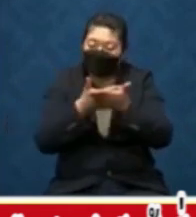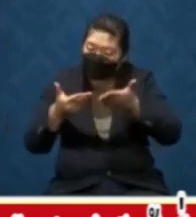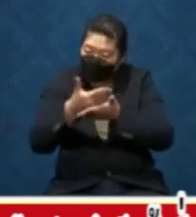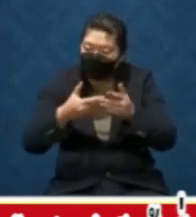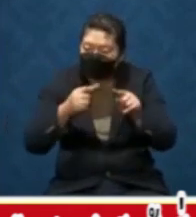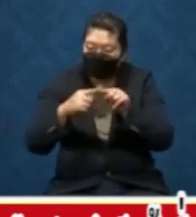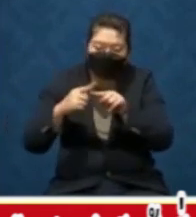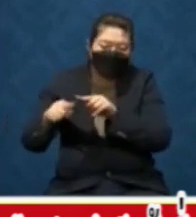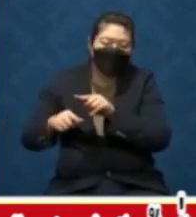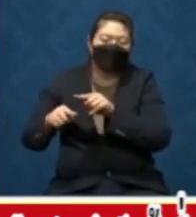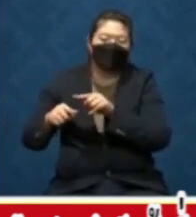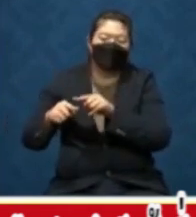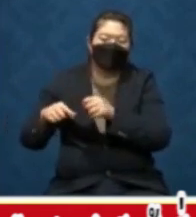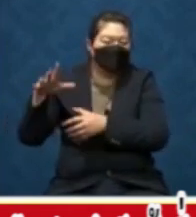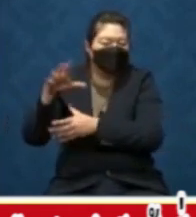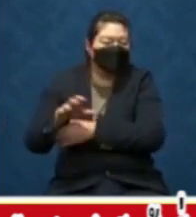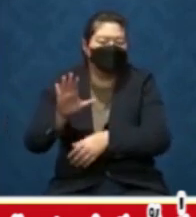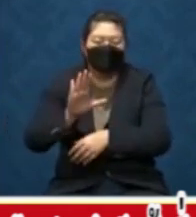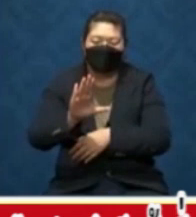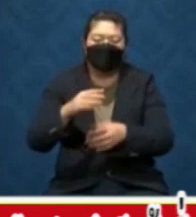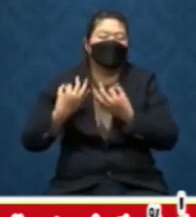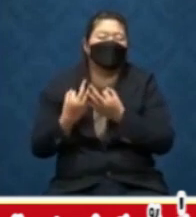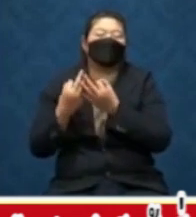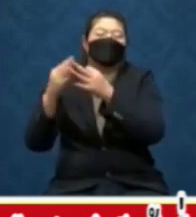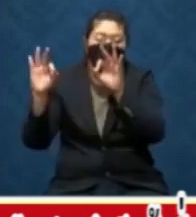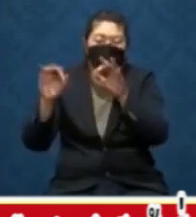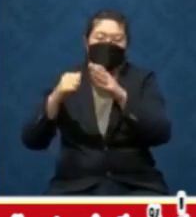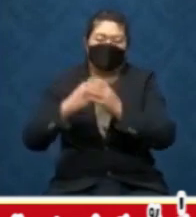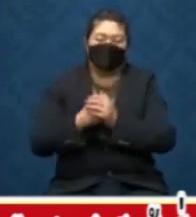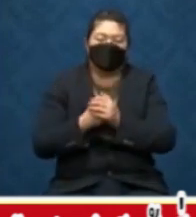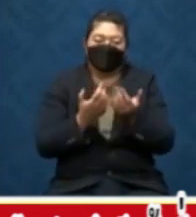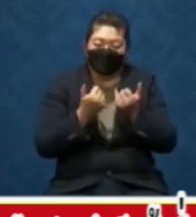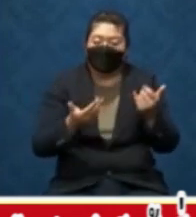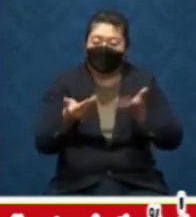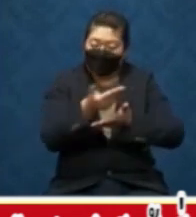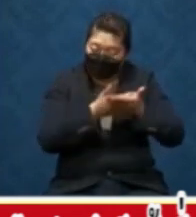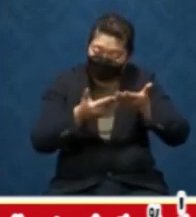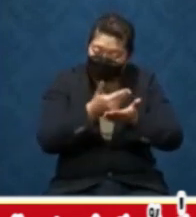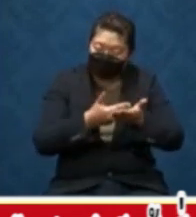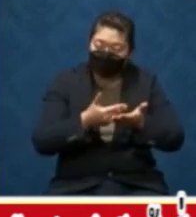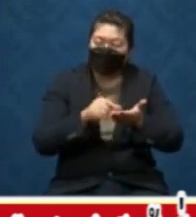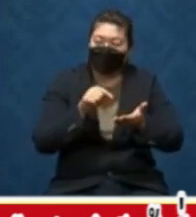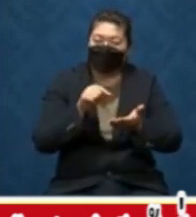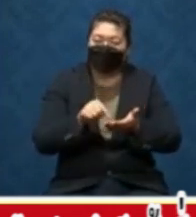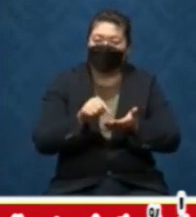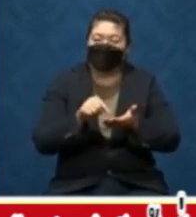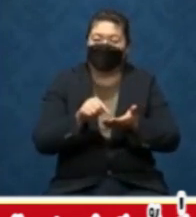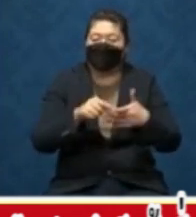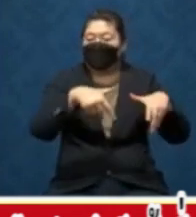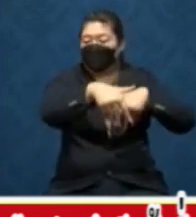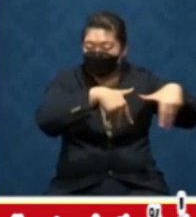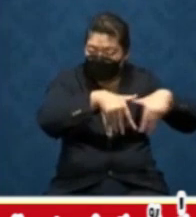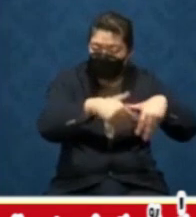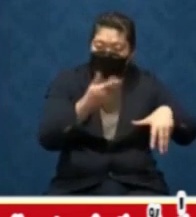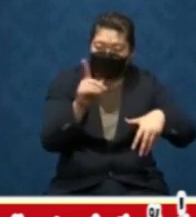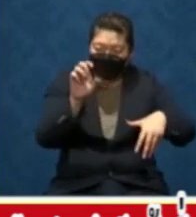ซึ่งข้อเรียกร้องเหล่านี้นะคะได้มีให้มีการยุติการดำเนินคดีกับพี่น้องประชาชน